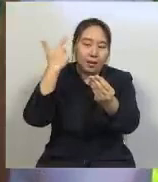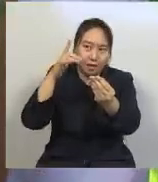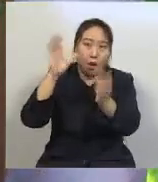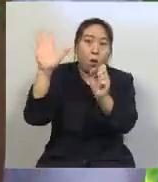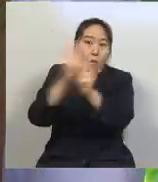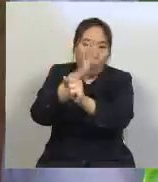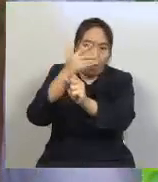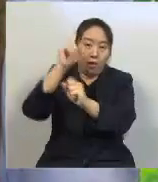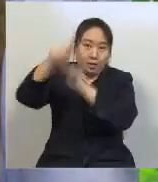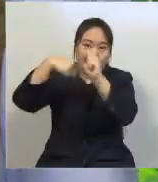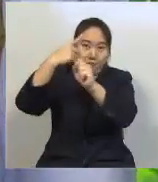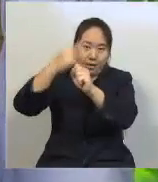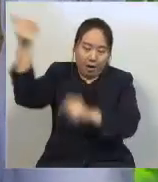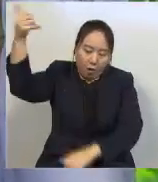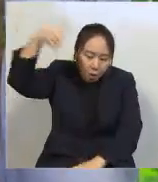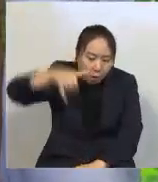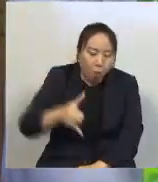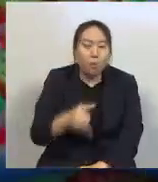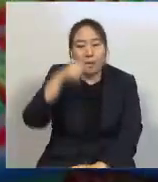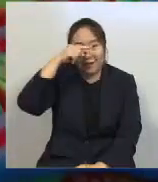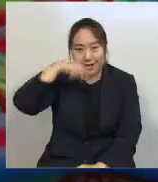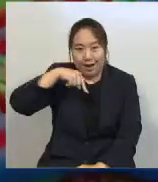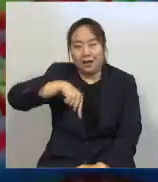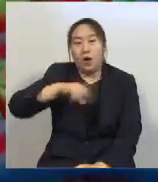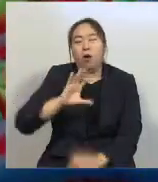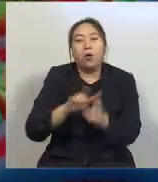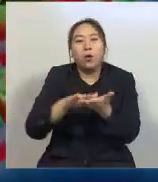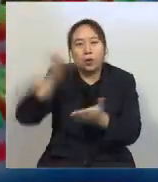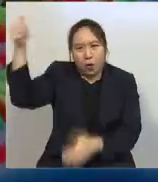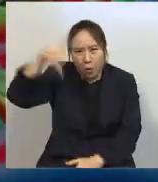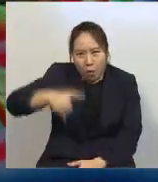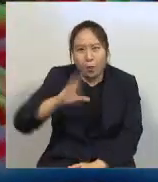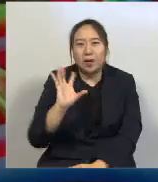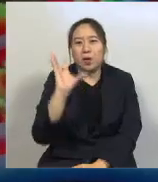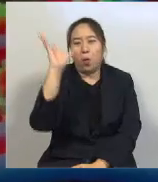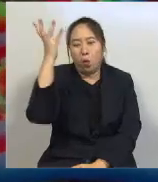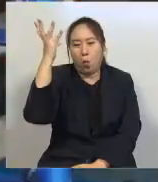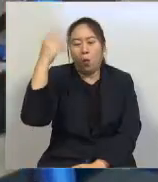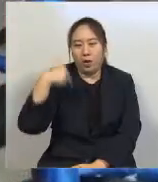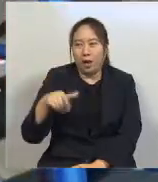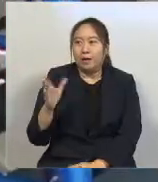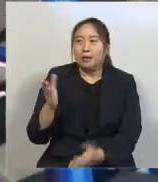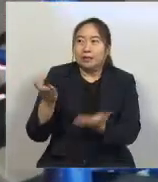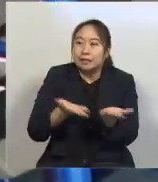นุษย์พุทธศาสนิกชนจึงมารอรับเสด็จแล้วอัญเชิญพระพุทธเจ้าขึ้นประทับบนบุษบก